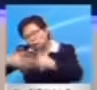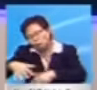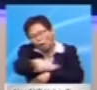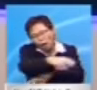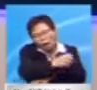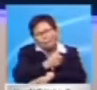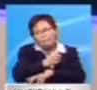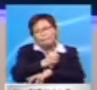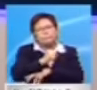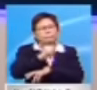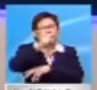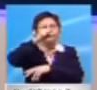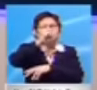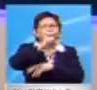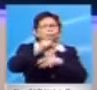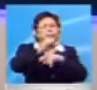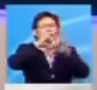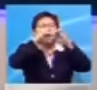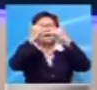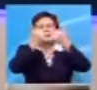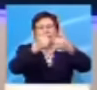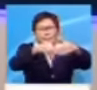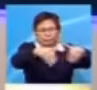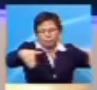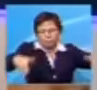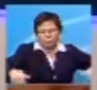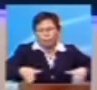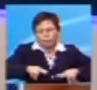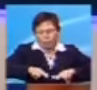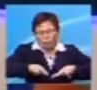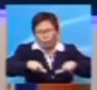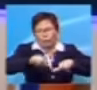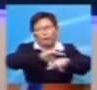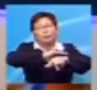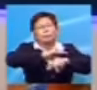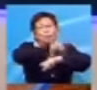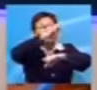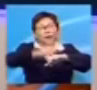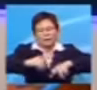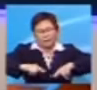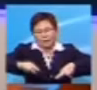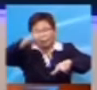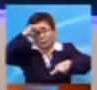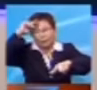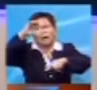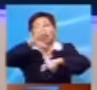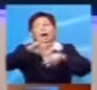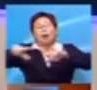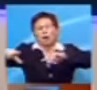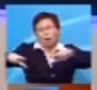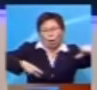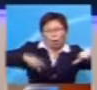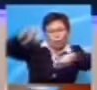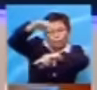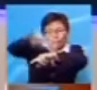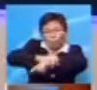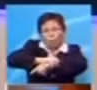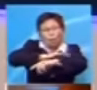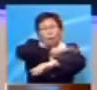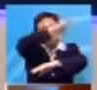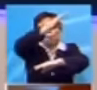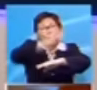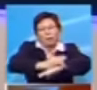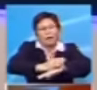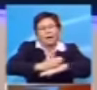agensi keselamatan sempadan em Bukit Kayu hitam I hasil penahanan sebuah Lori tangki di kawasan lada Rakyat Bukit Kayu